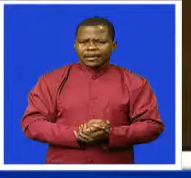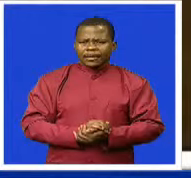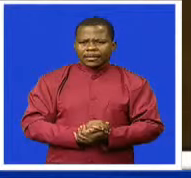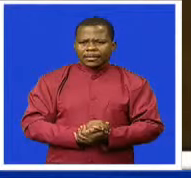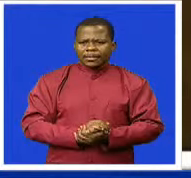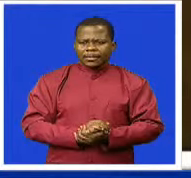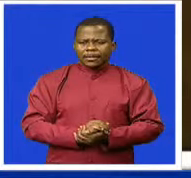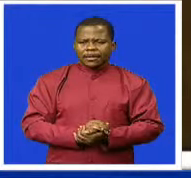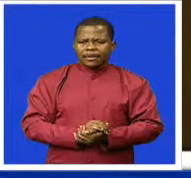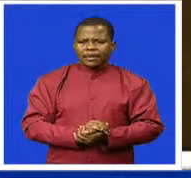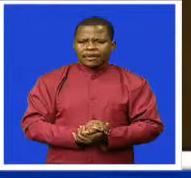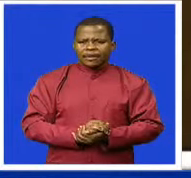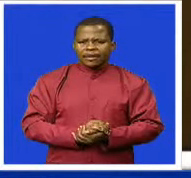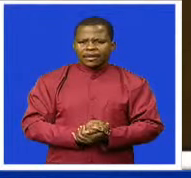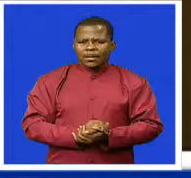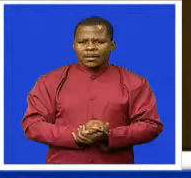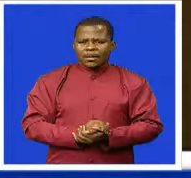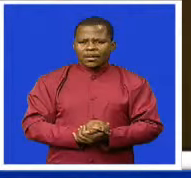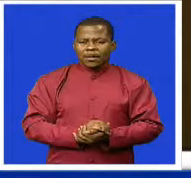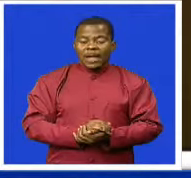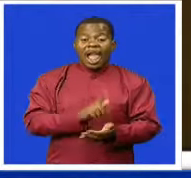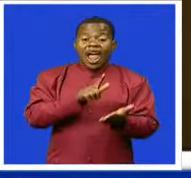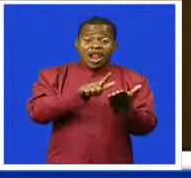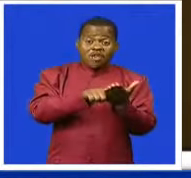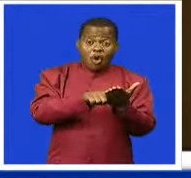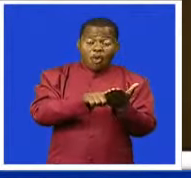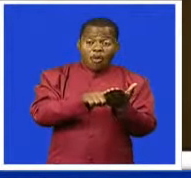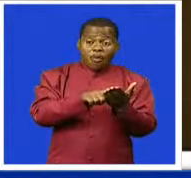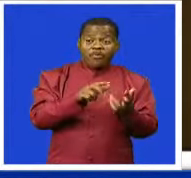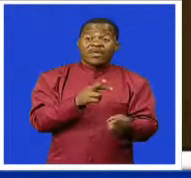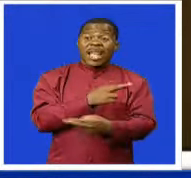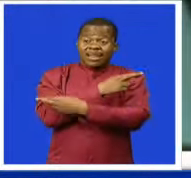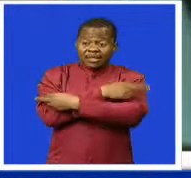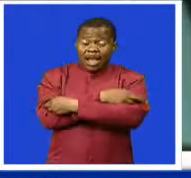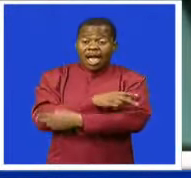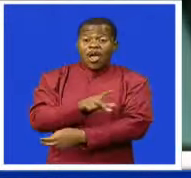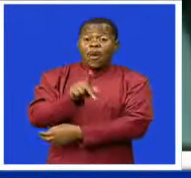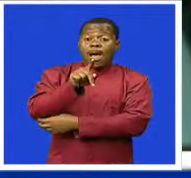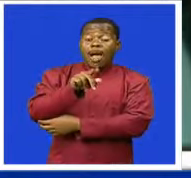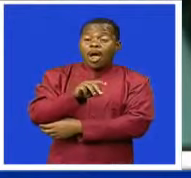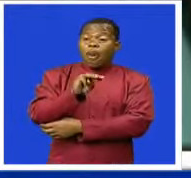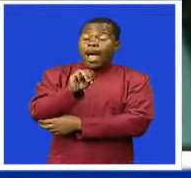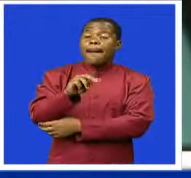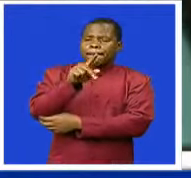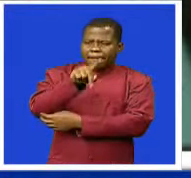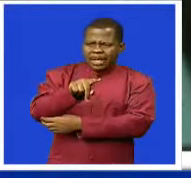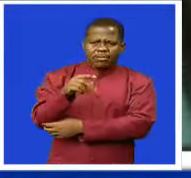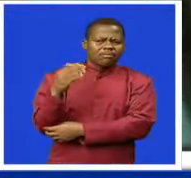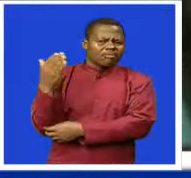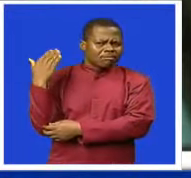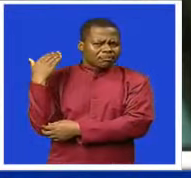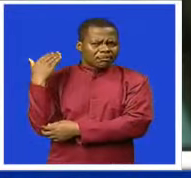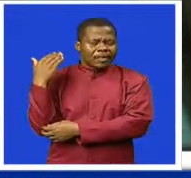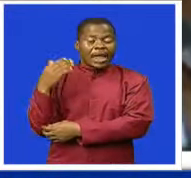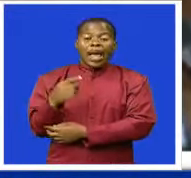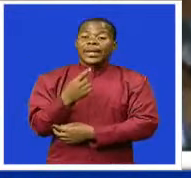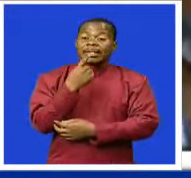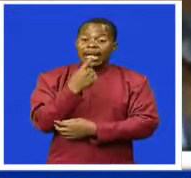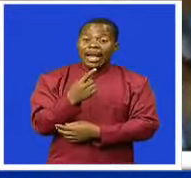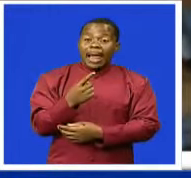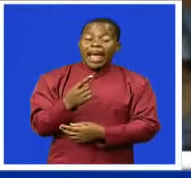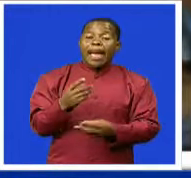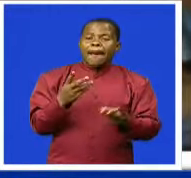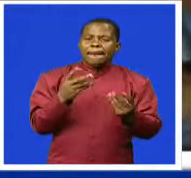insurance policy. Umthetho lomdzala wepensioni yamalunga ePhalamende bewuthi imali letawuphuma